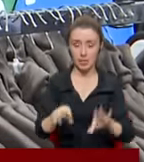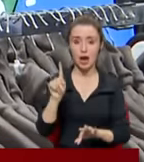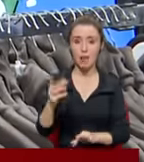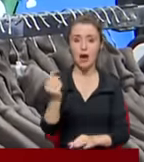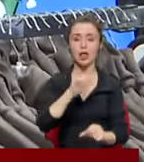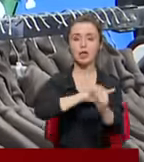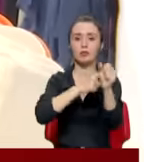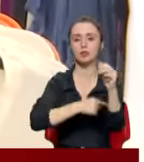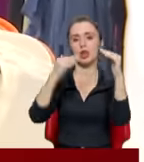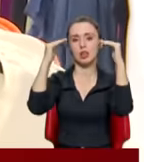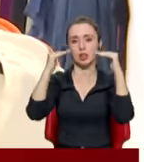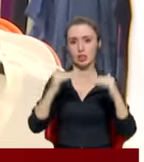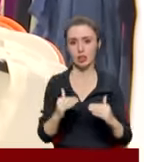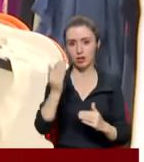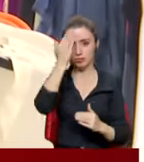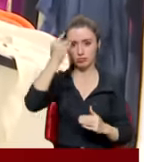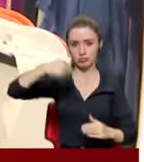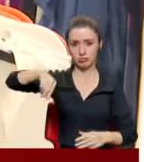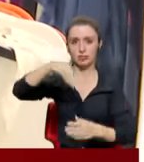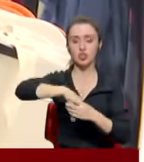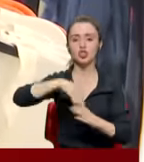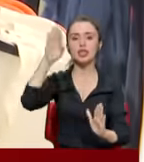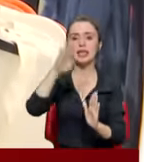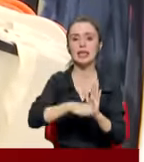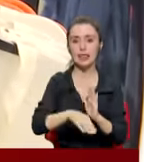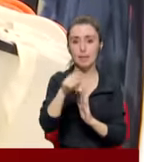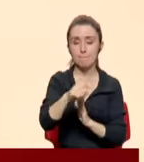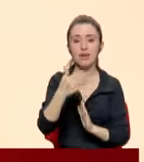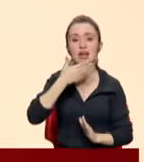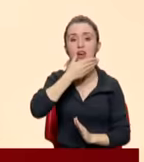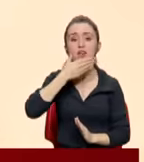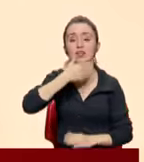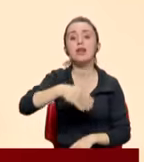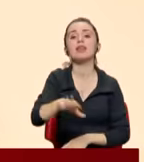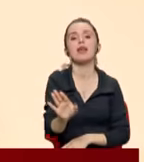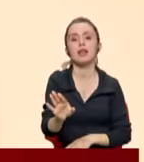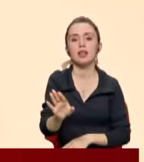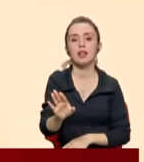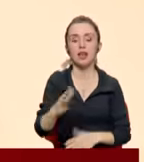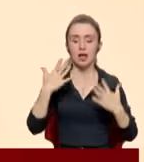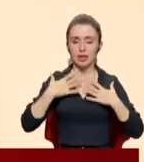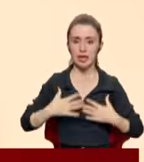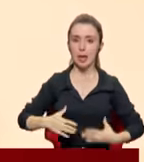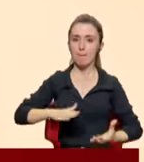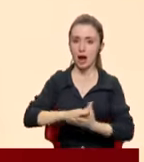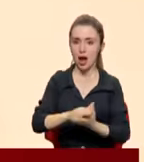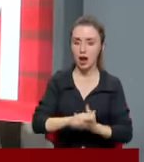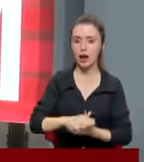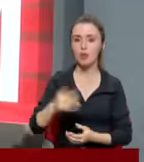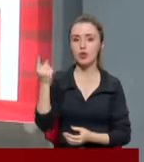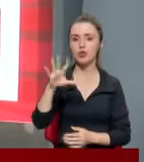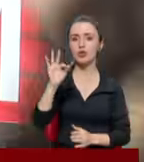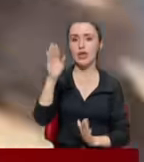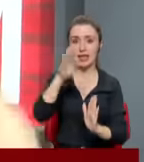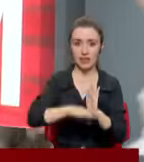Alım gücü Günden güne eriyen Dar gelirli için o indirim fırsat olmaktan çıktı giyimden ayakkabıya 50'ye